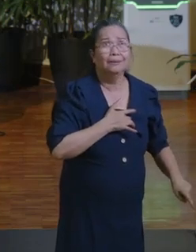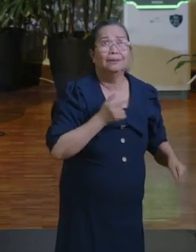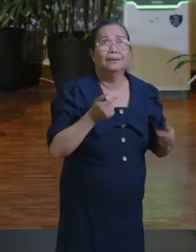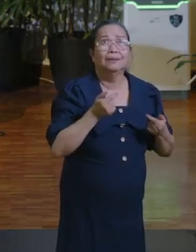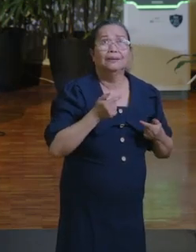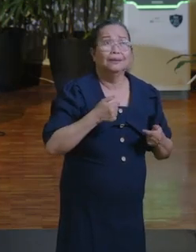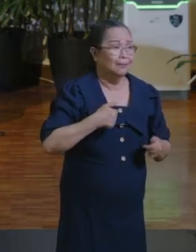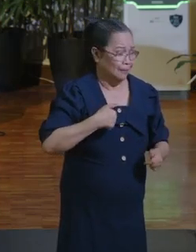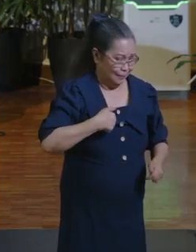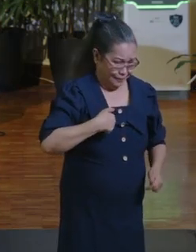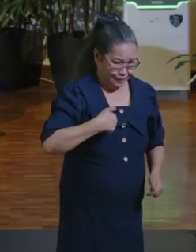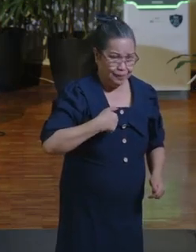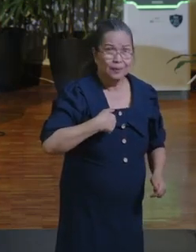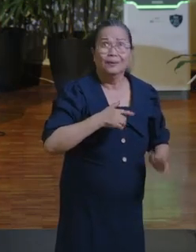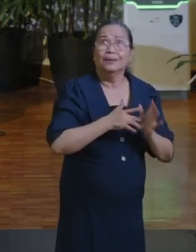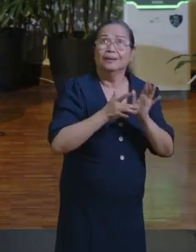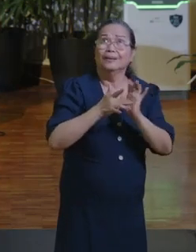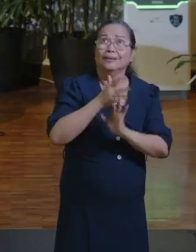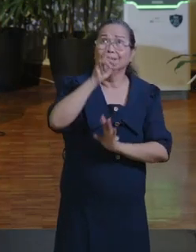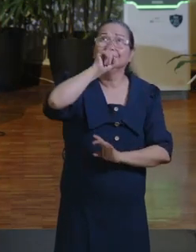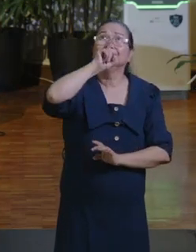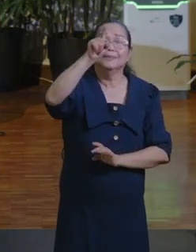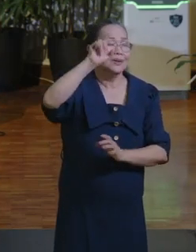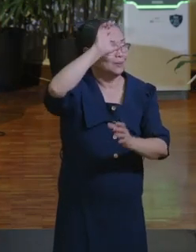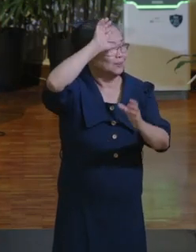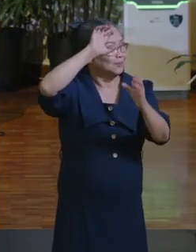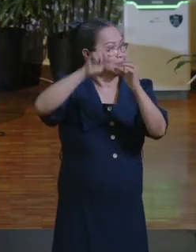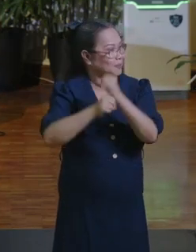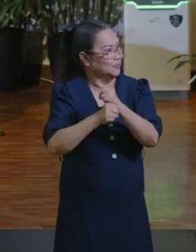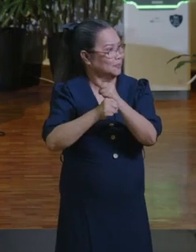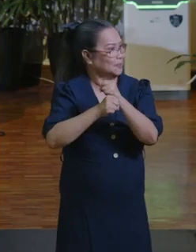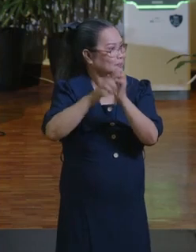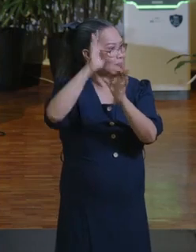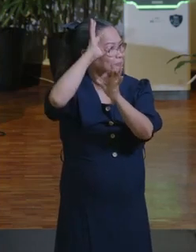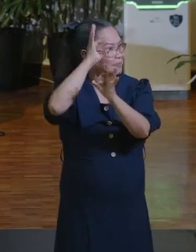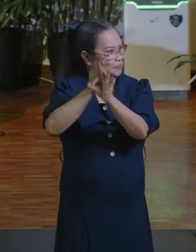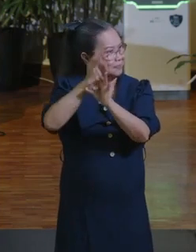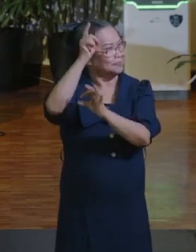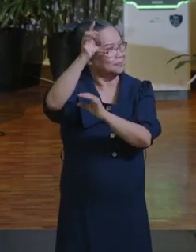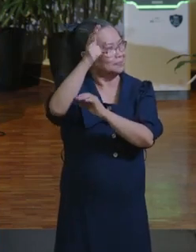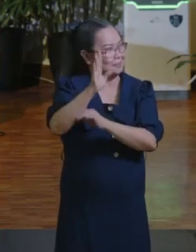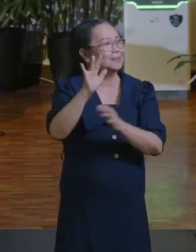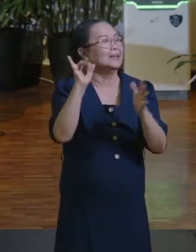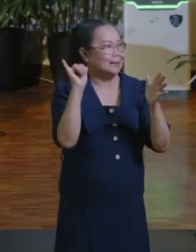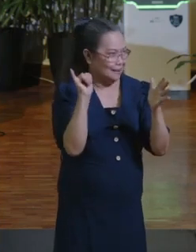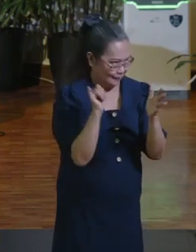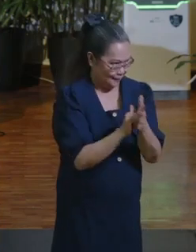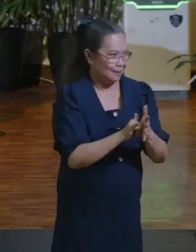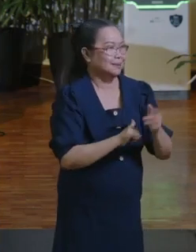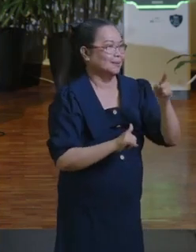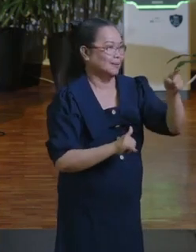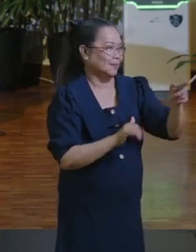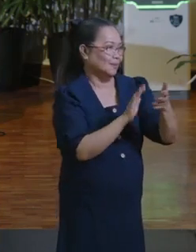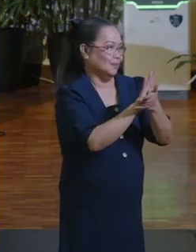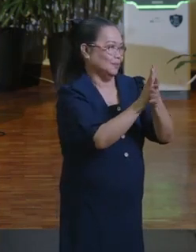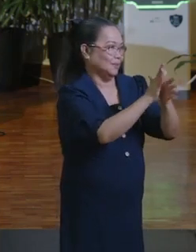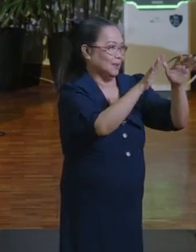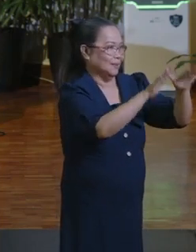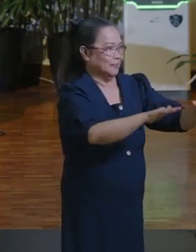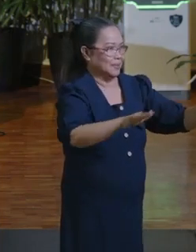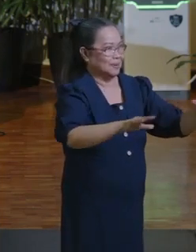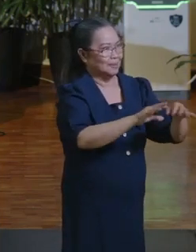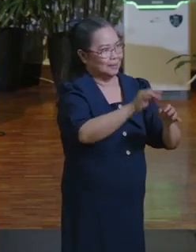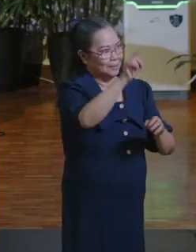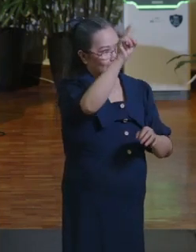Panginoong Jesus at tunay na nanalig sa Kanya bilang inyong tagapagligtas. Nung moment